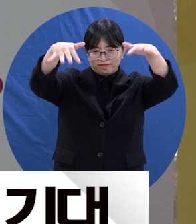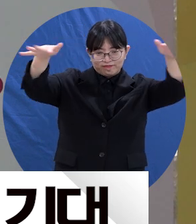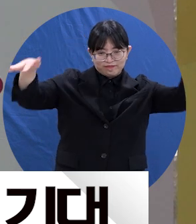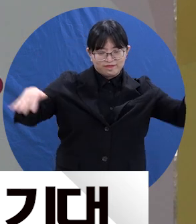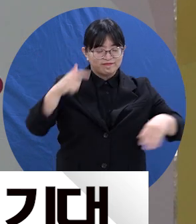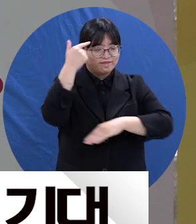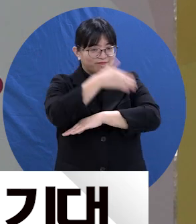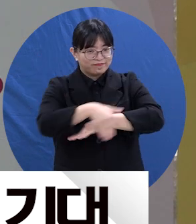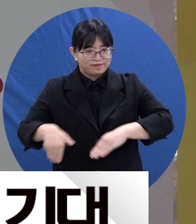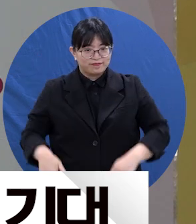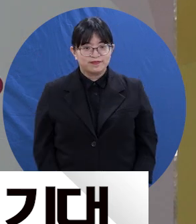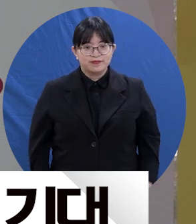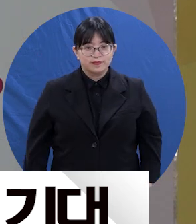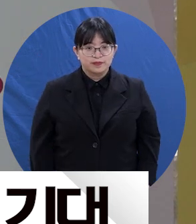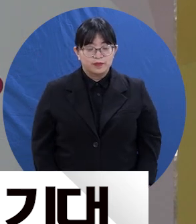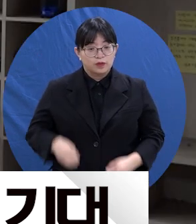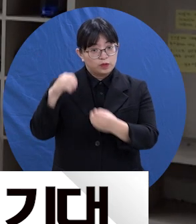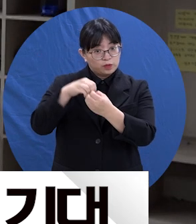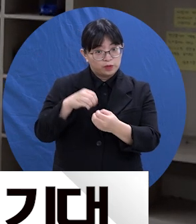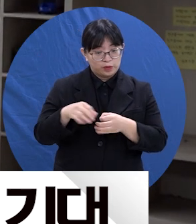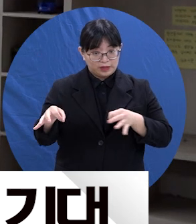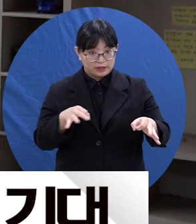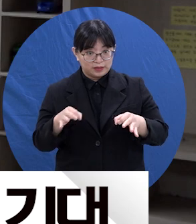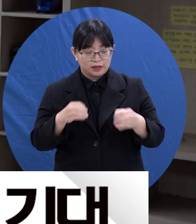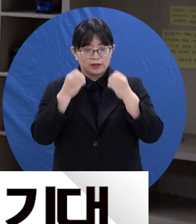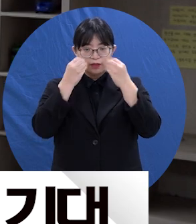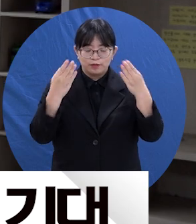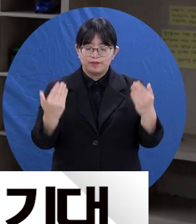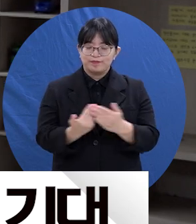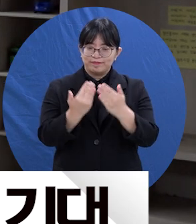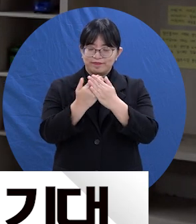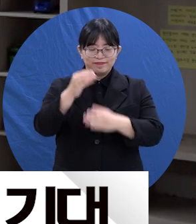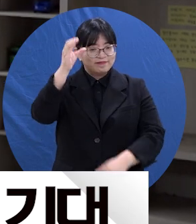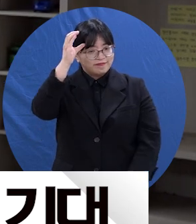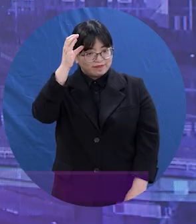사업이 전통시장의 새로운 활기를 불어넣을 것으로 기대됩니다.